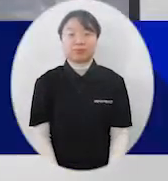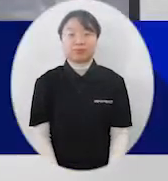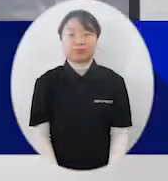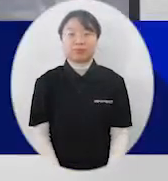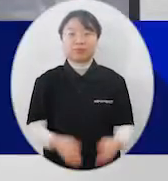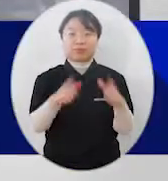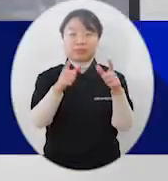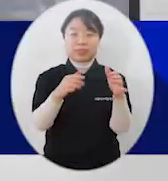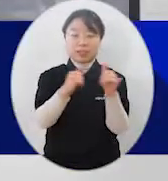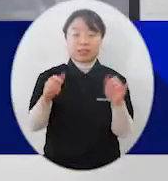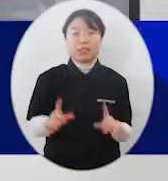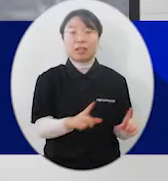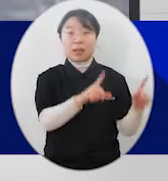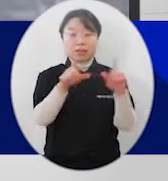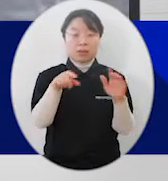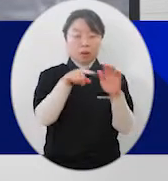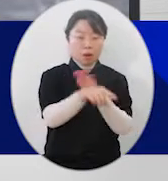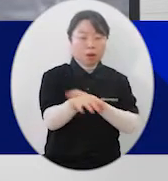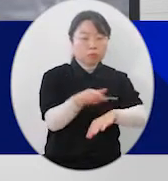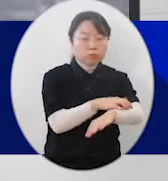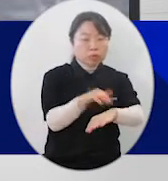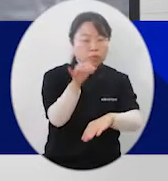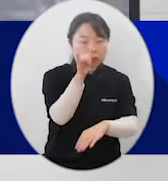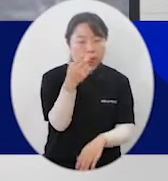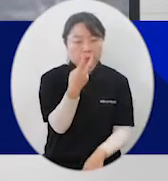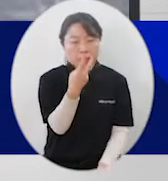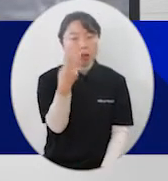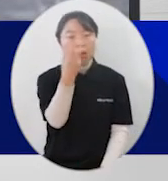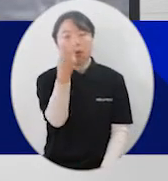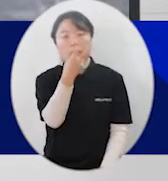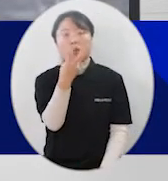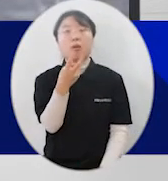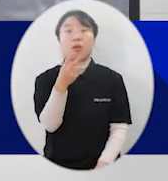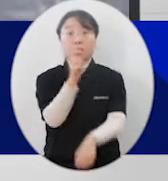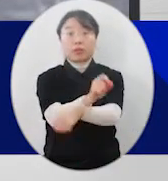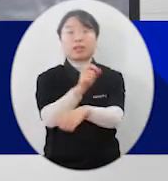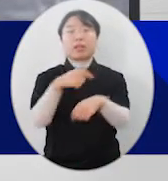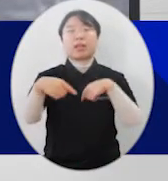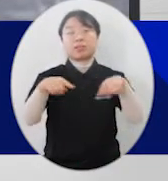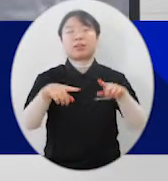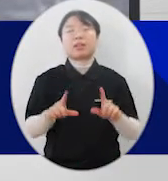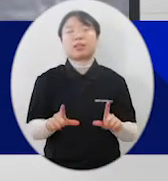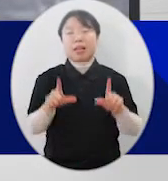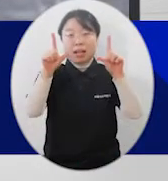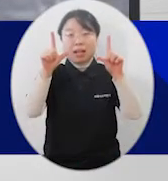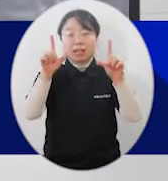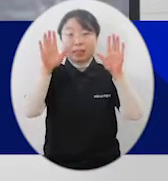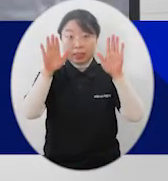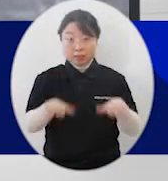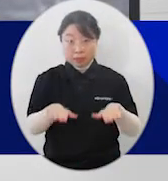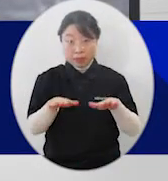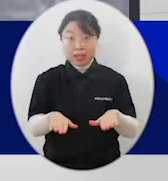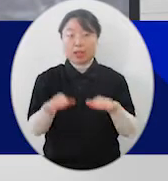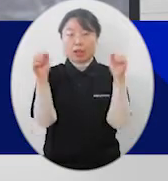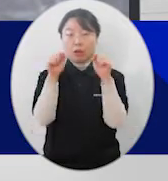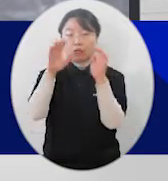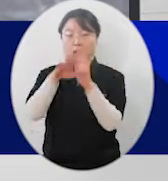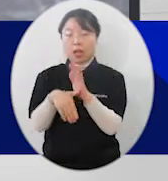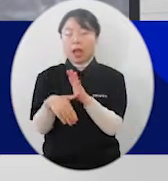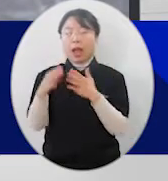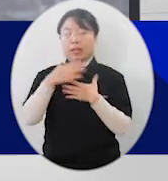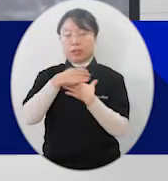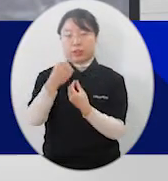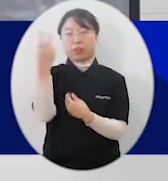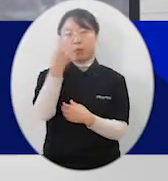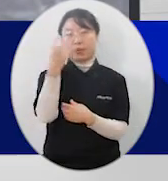시민들의 생활 속으로 들어가 불편사항을 점검하는 현장 행정의 날. 이번에는 겨울철을 대비하기 위한 안전시설